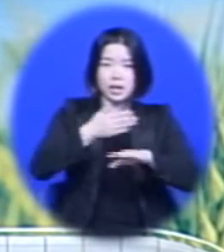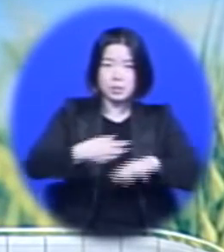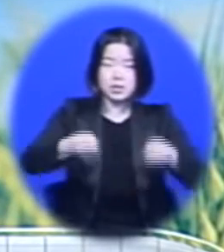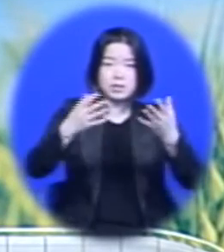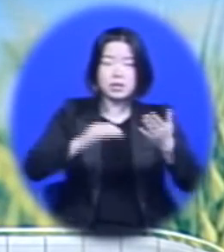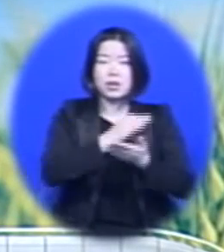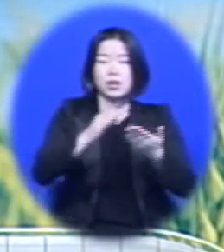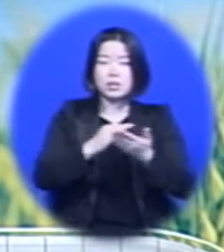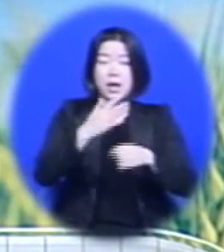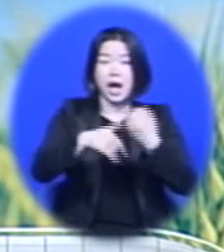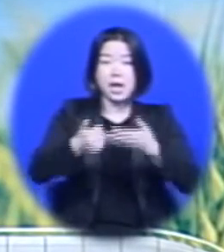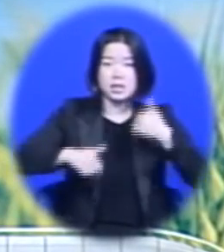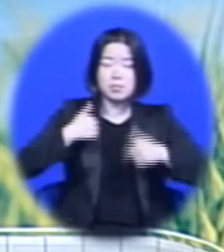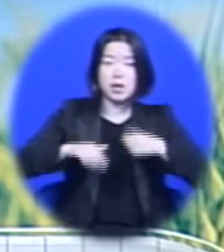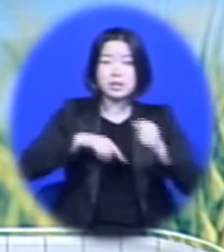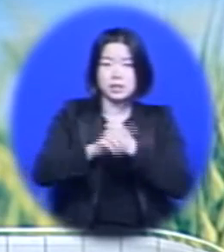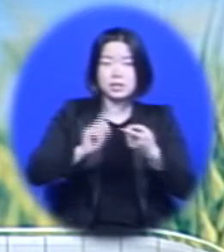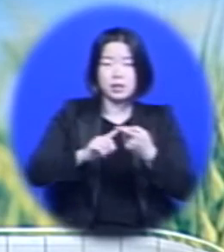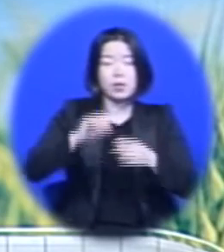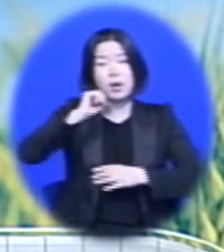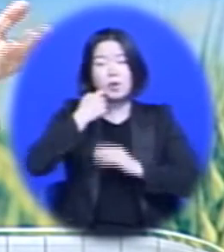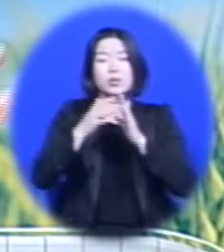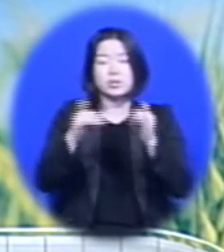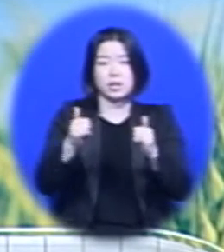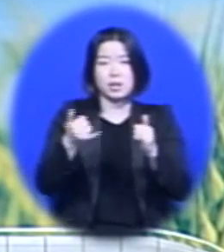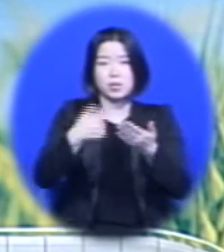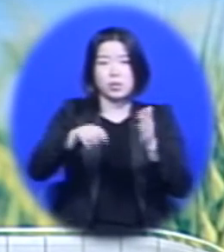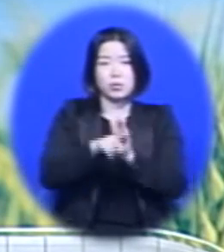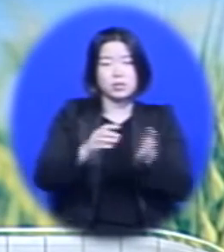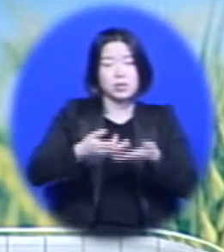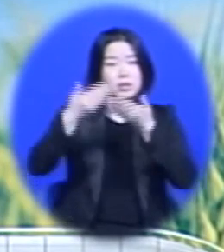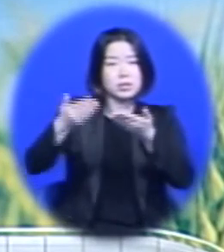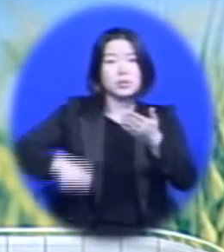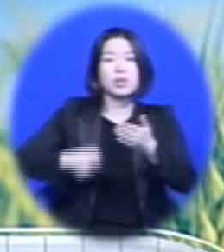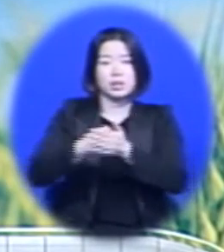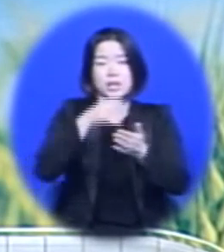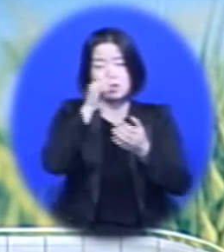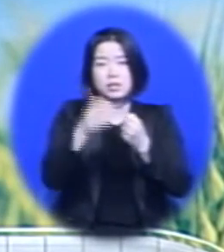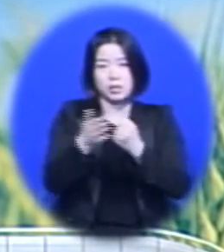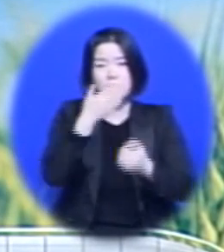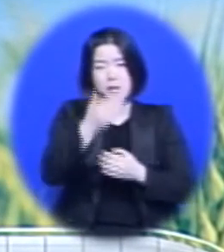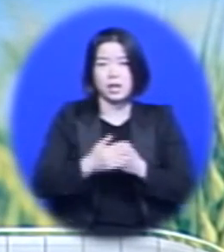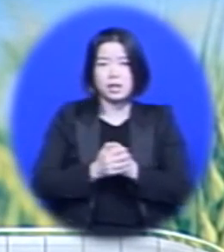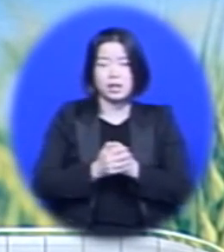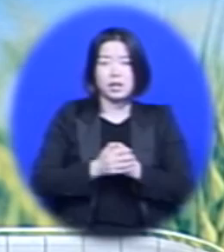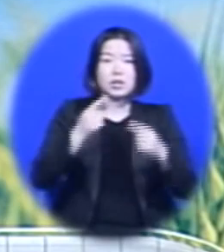하나님이 기뻐하는 뜻대로 어려운 사람을 위해서 우리가 드리기로 결단했기 때문에. 그리고 교회